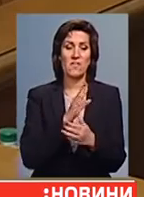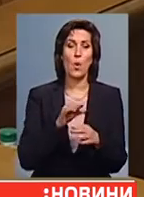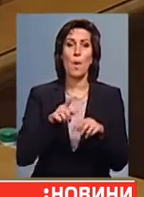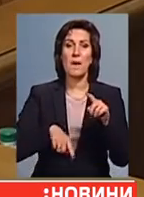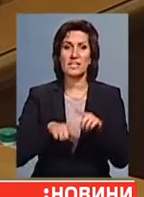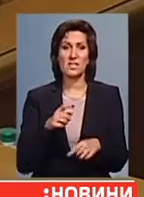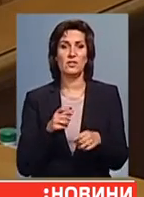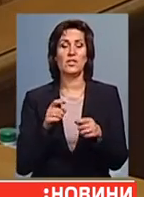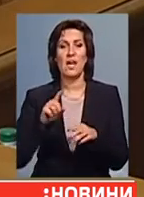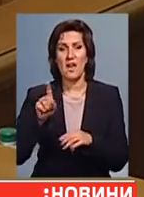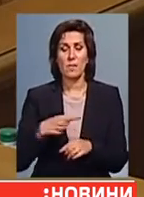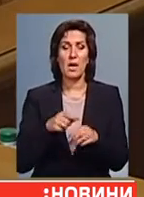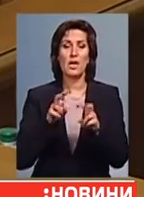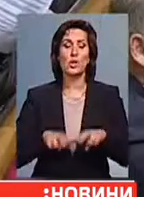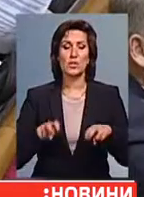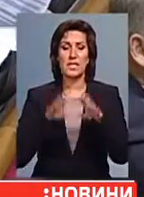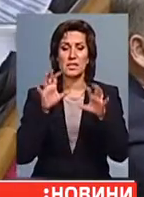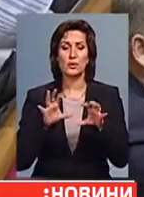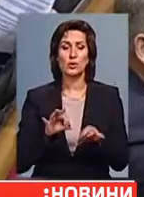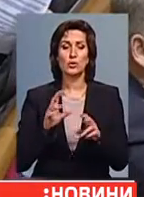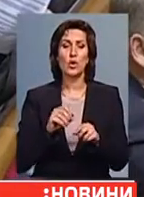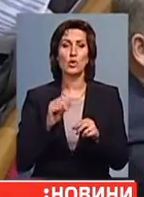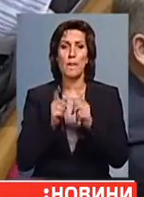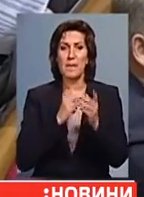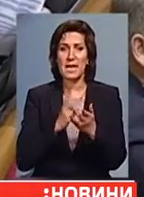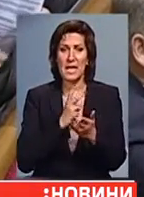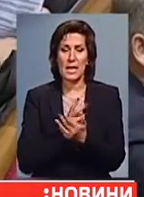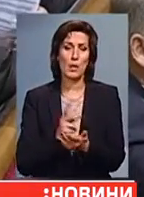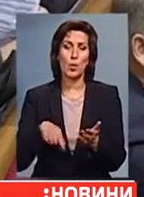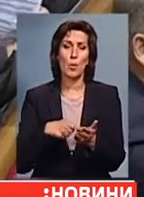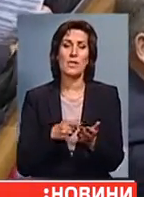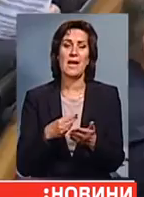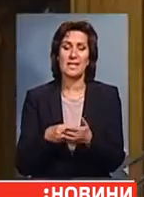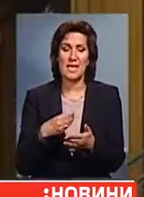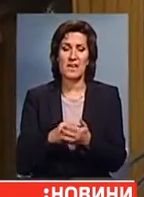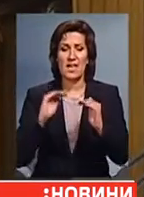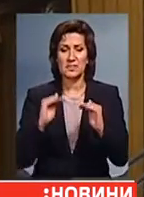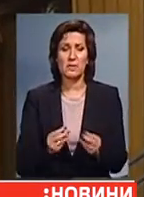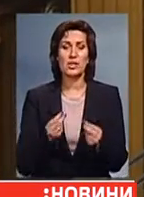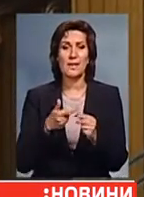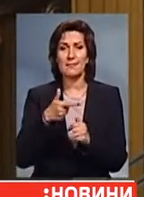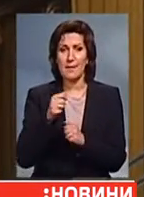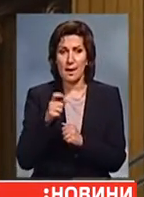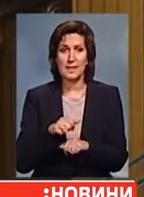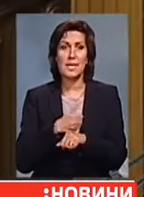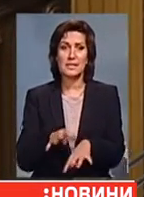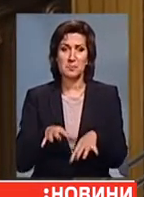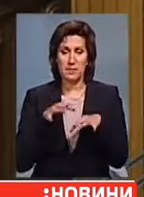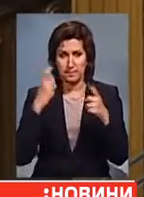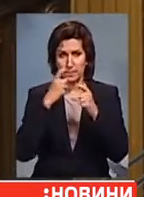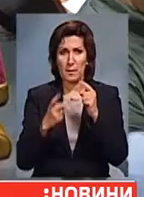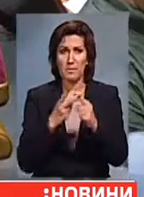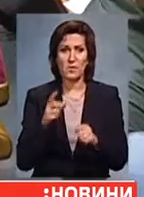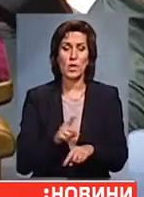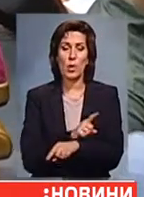«Батьківщина» вимагають розглянути закони щодо перегляду комунальних тарифів та зменшення ренти на газ. Спікер оголошує